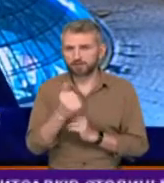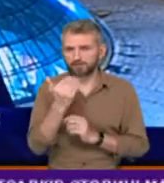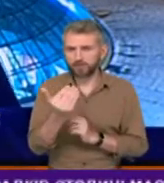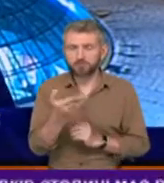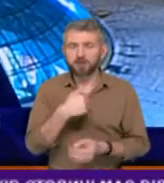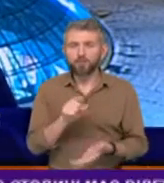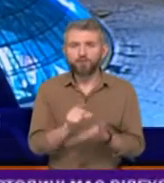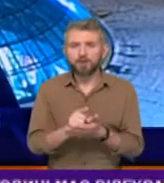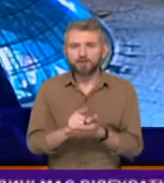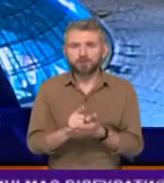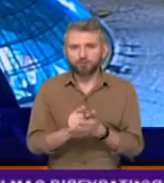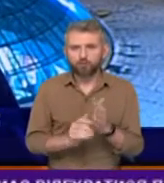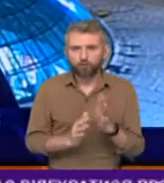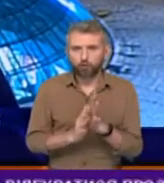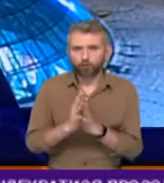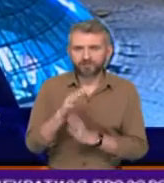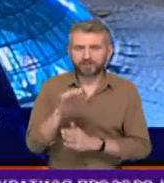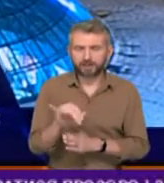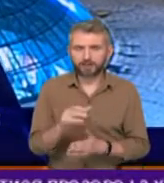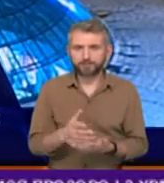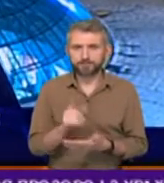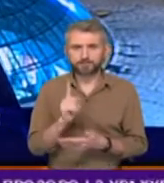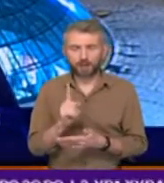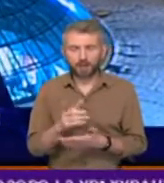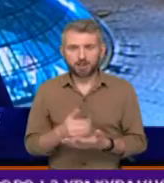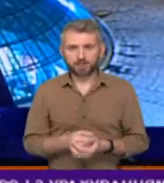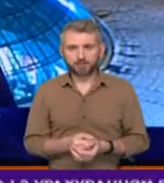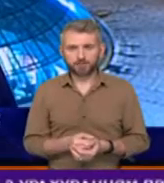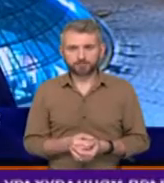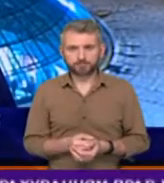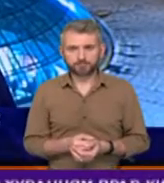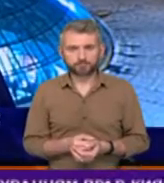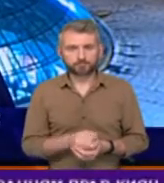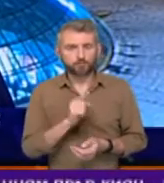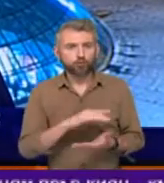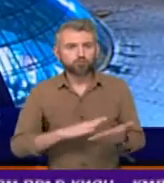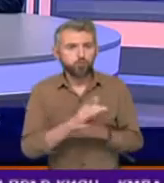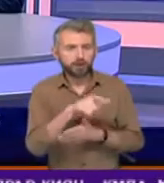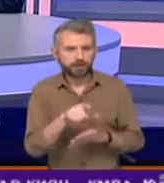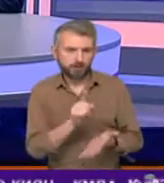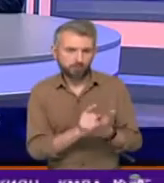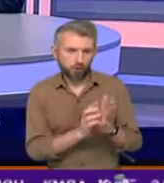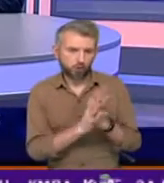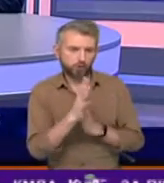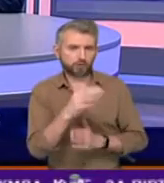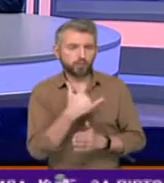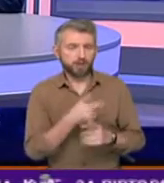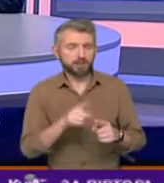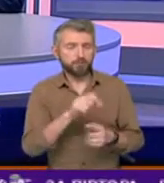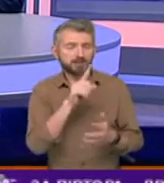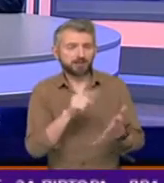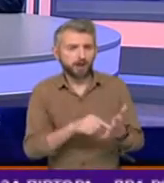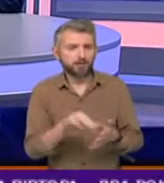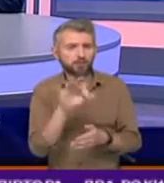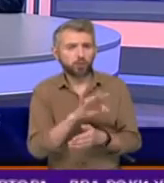ми повинні дозріти, але, ну, якби... Вже дуже політики. Тут політики мають дозріти. У нас, ну, це питання... Слухайте,